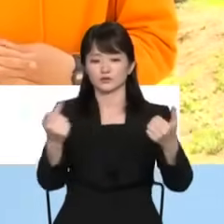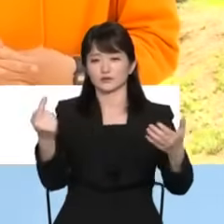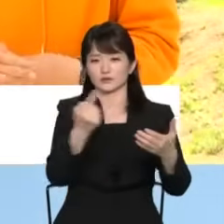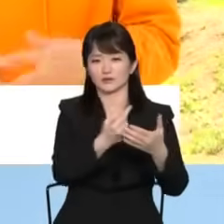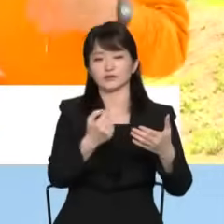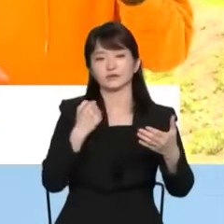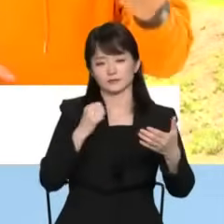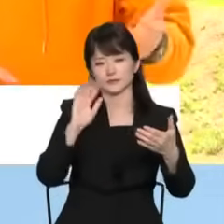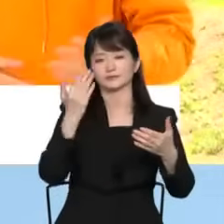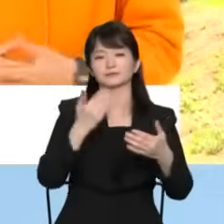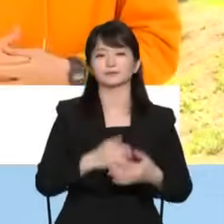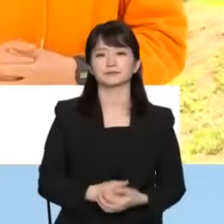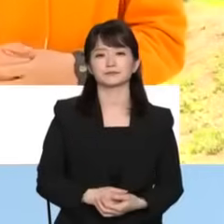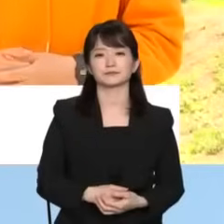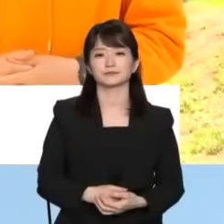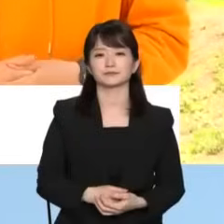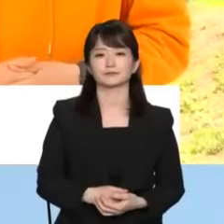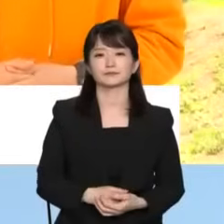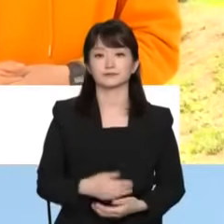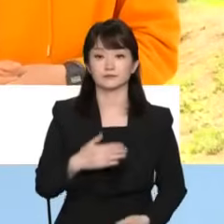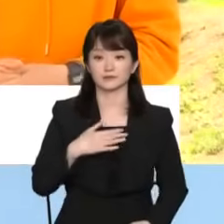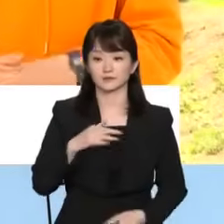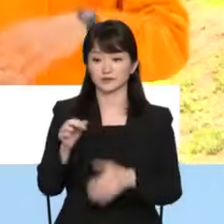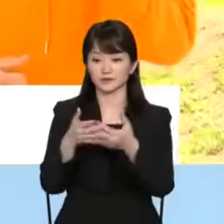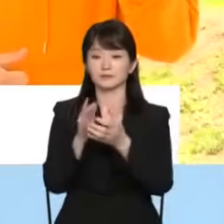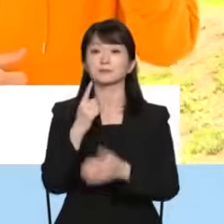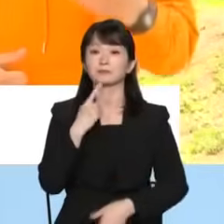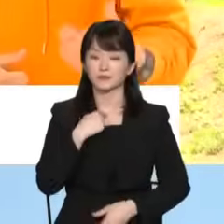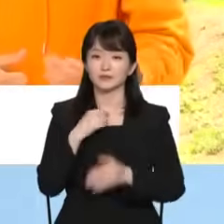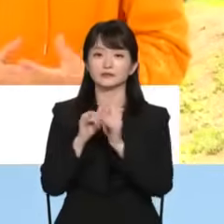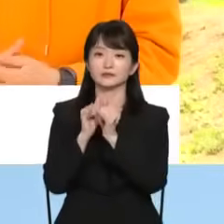이렇게 생각합니다. 다만 아무래도 저는 또 여당 출신이고 이러다